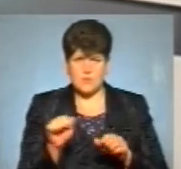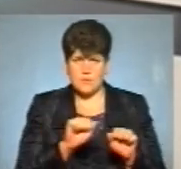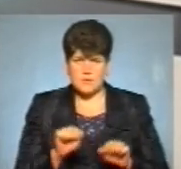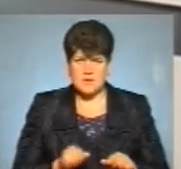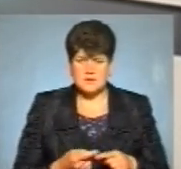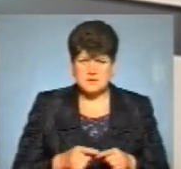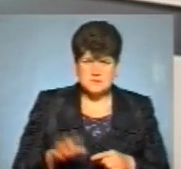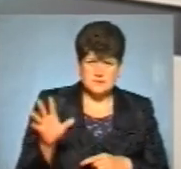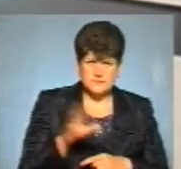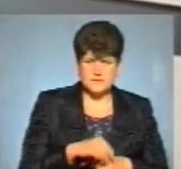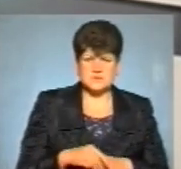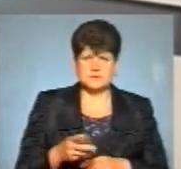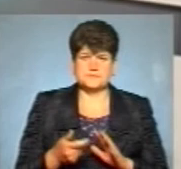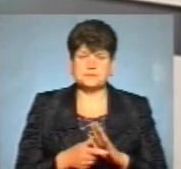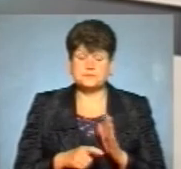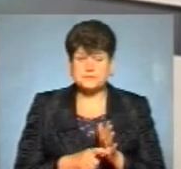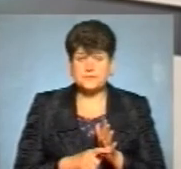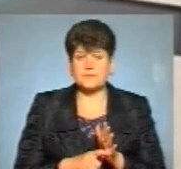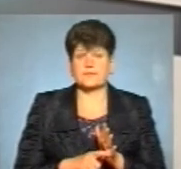я думаю, що